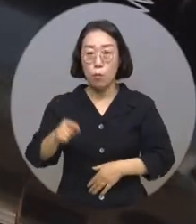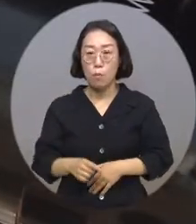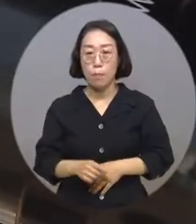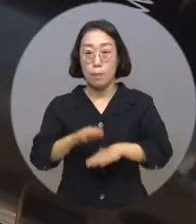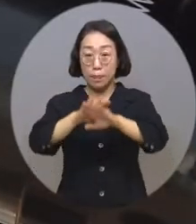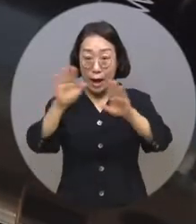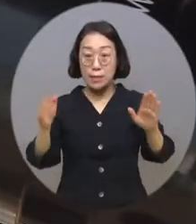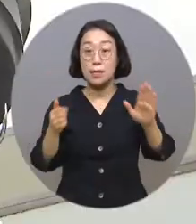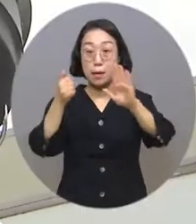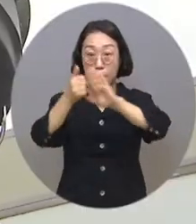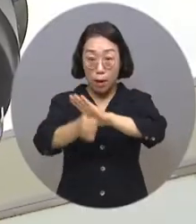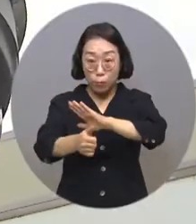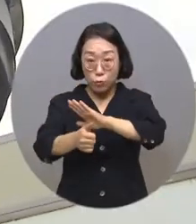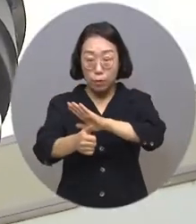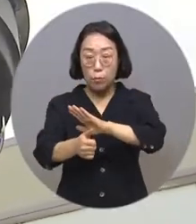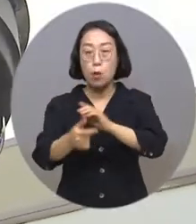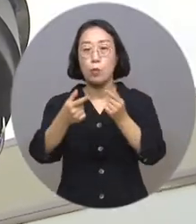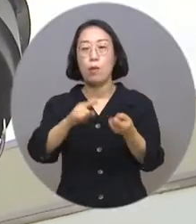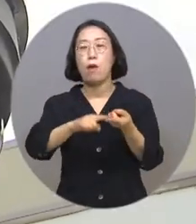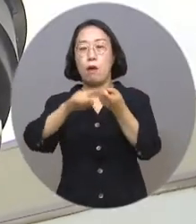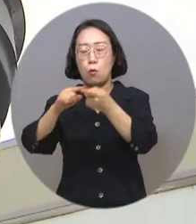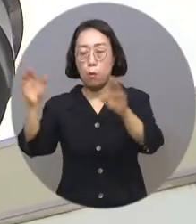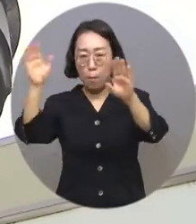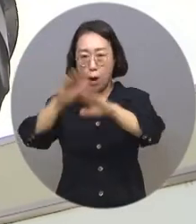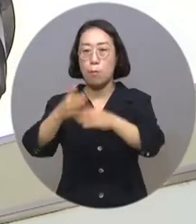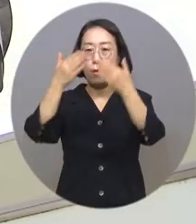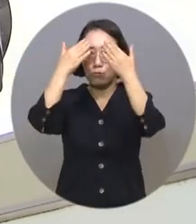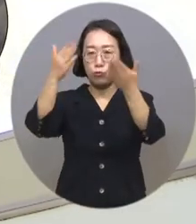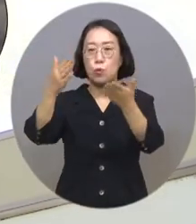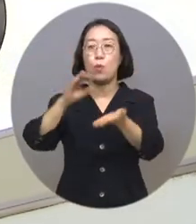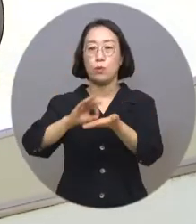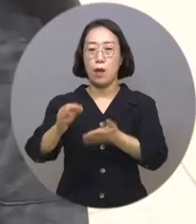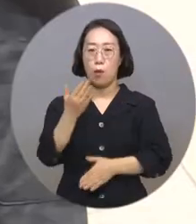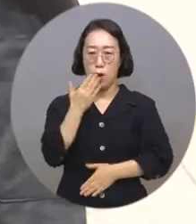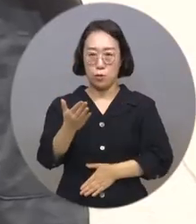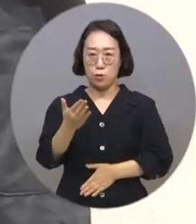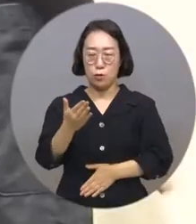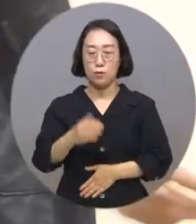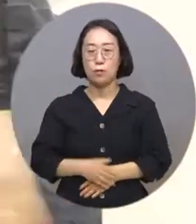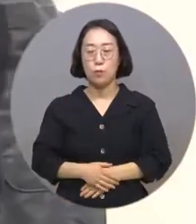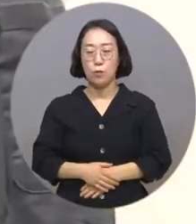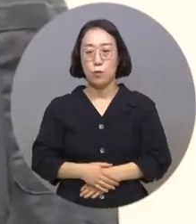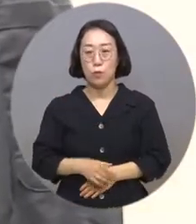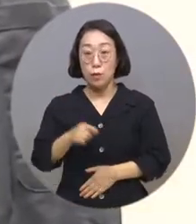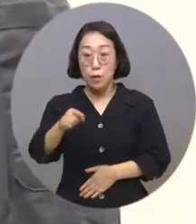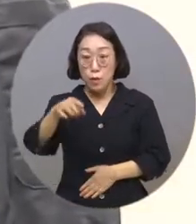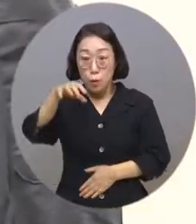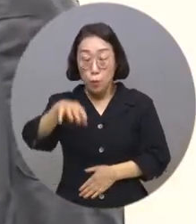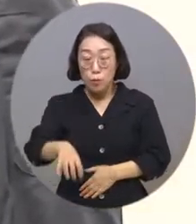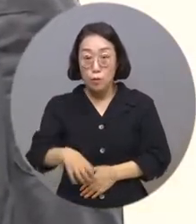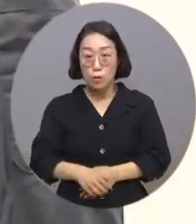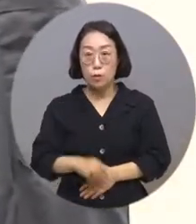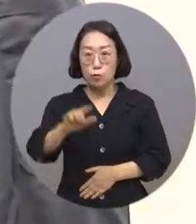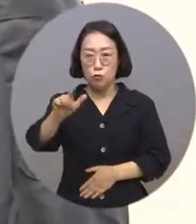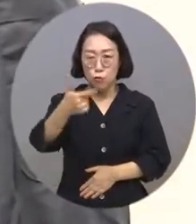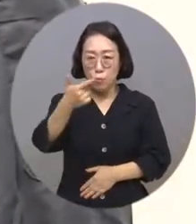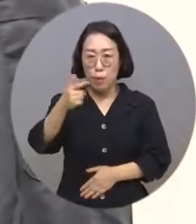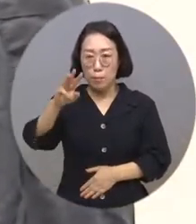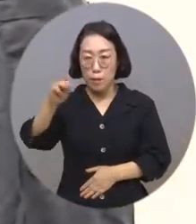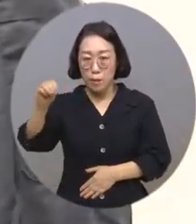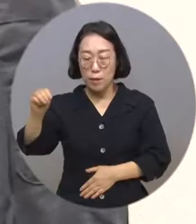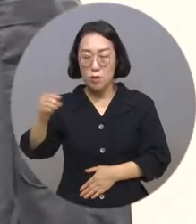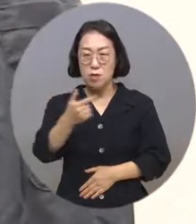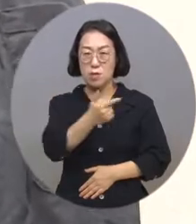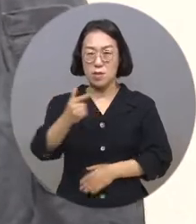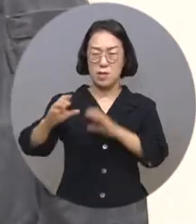방문하는 고객들이 야간에도 무료로 방문할 수 있는 프로그램입니다. 남원항공천문대는 600mm 대형